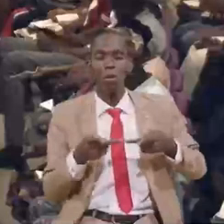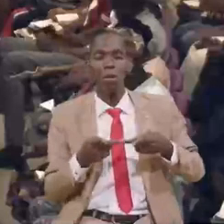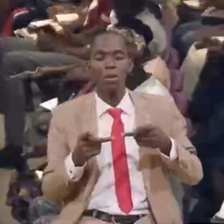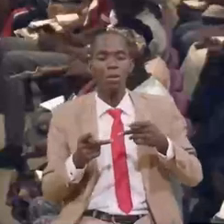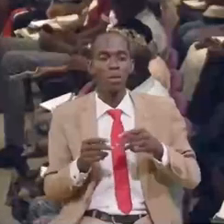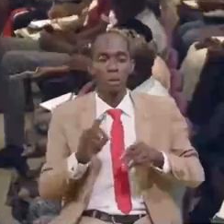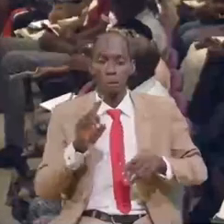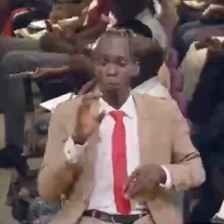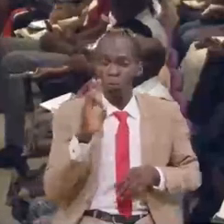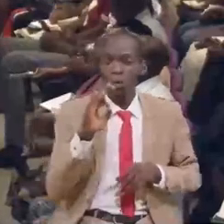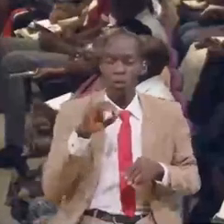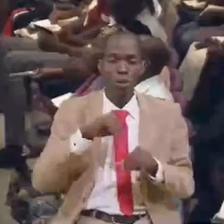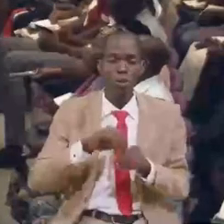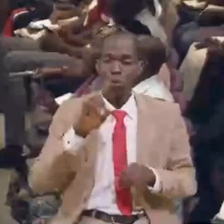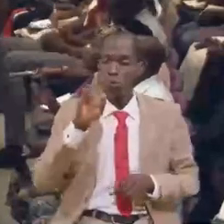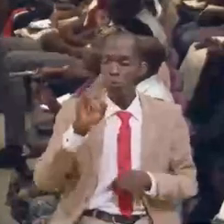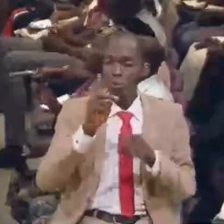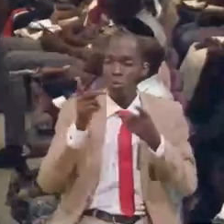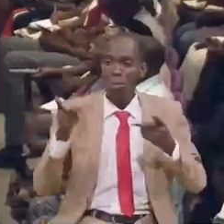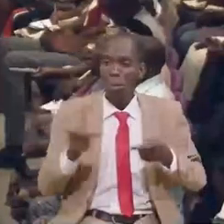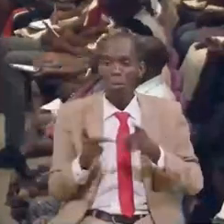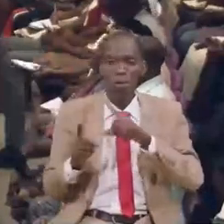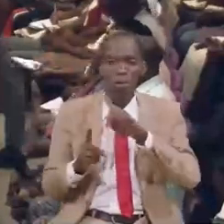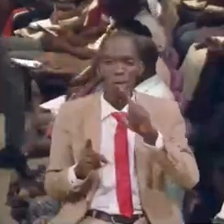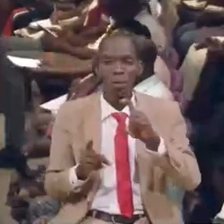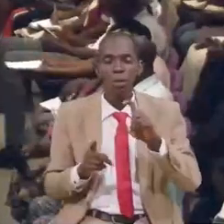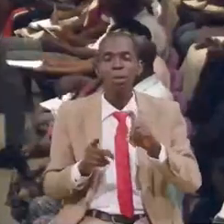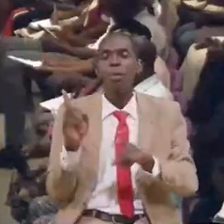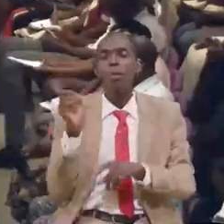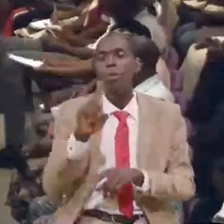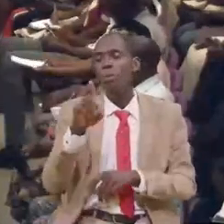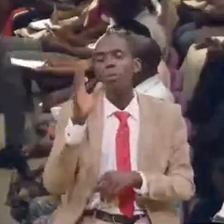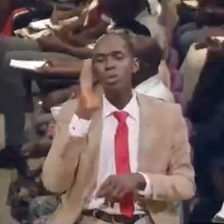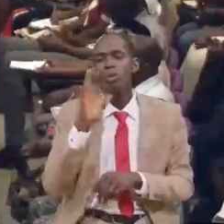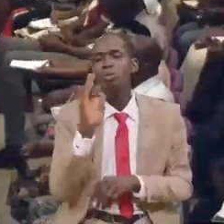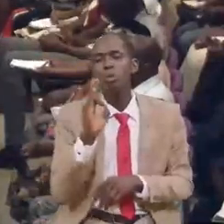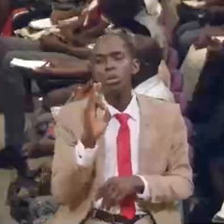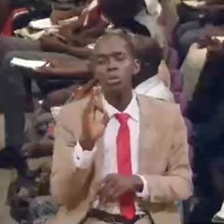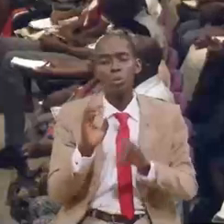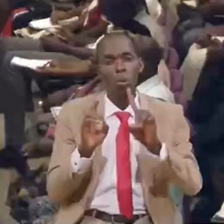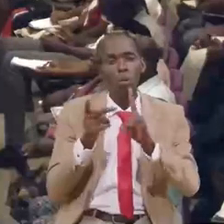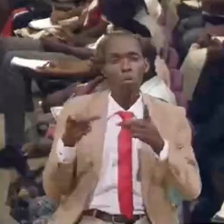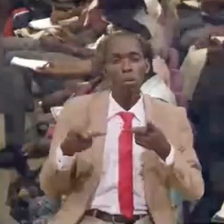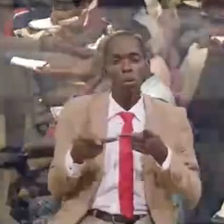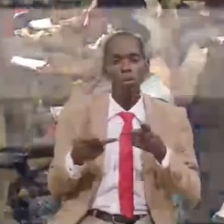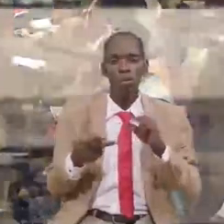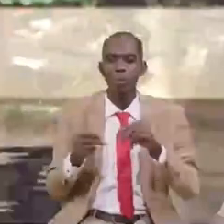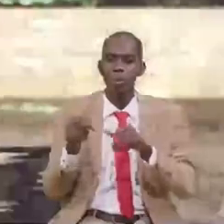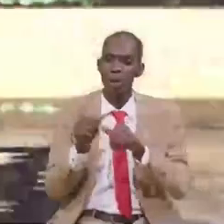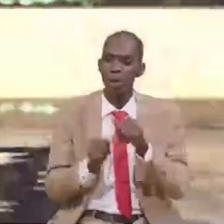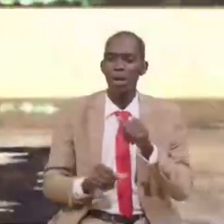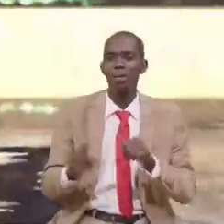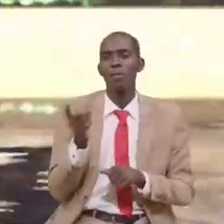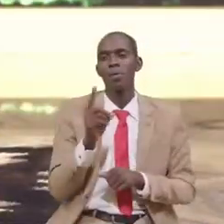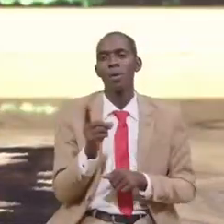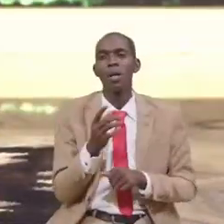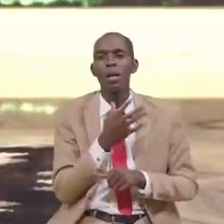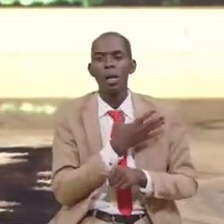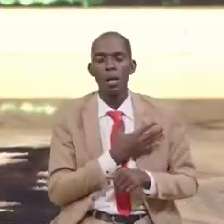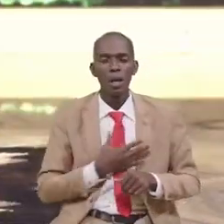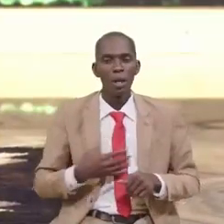Dites-le-moi, où est-ce que vous allez prêcher? Et ils s'en allèrent prêcher partout. Le